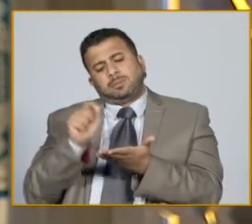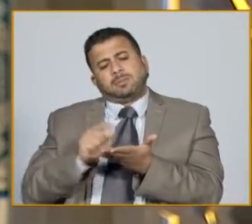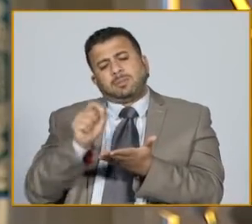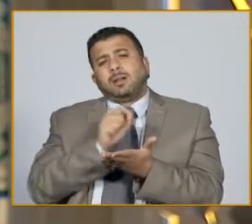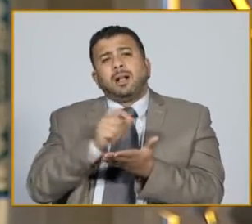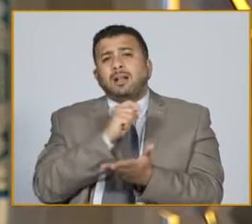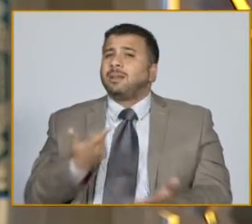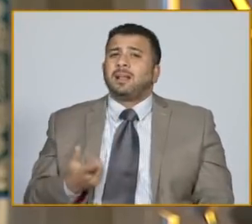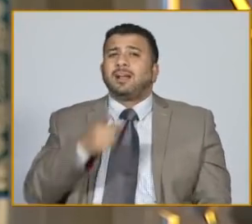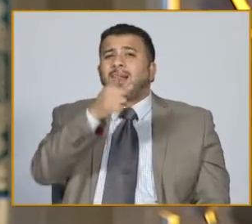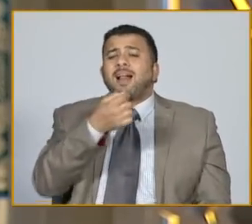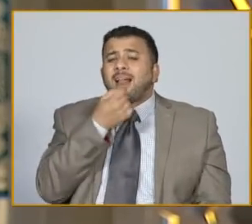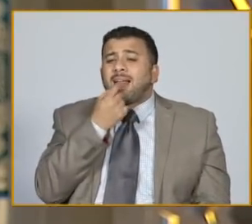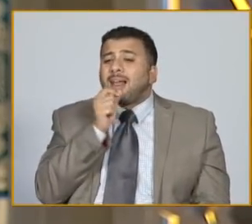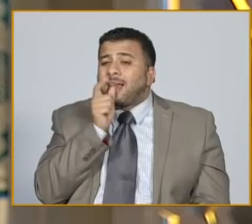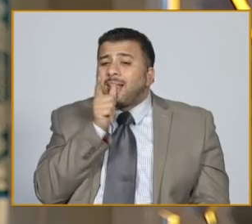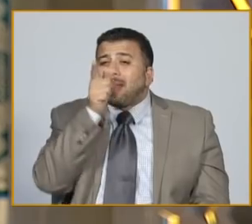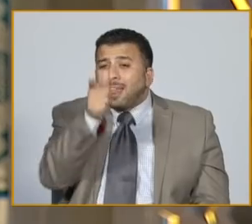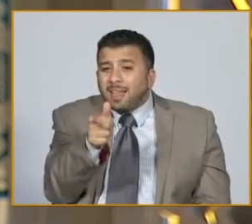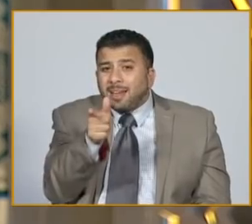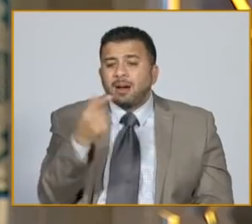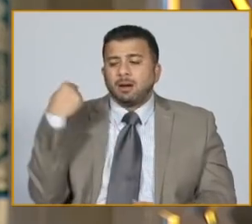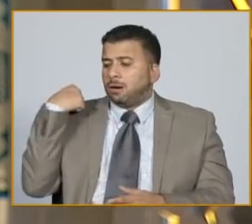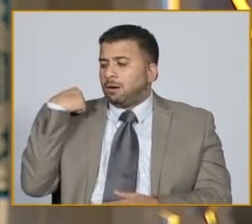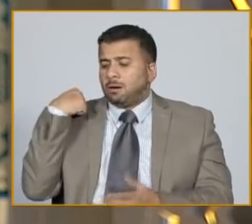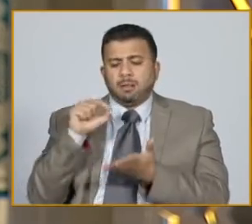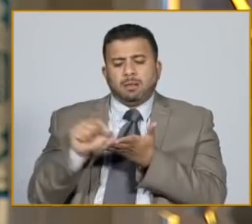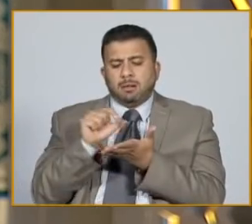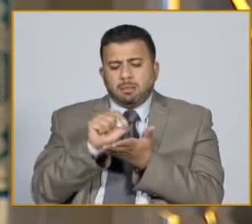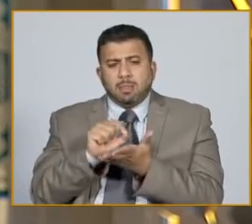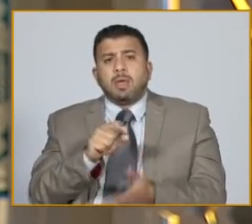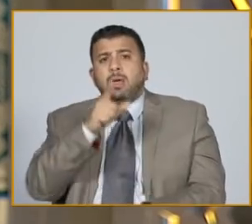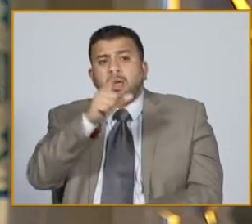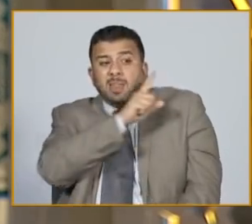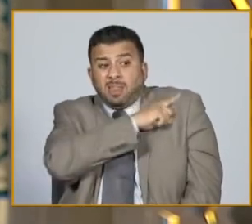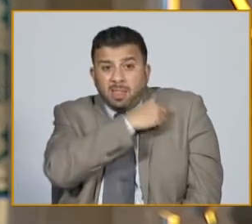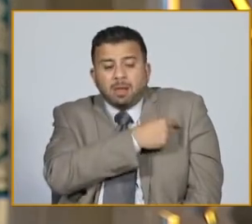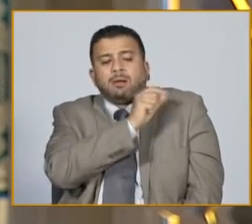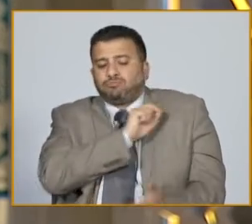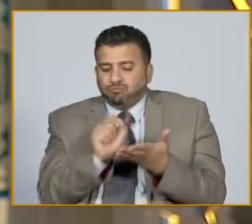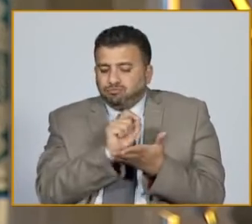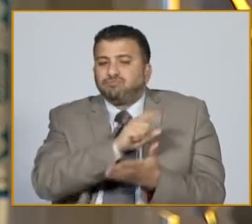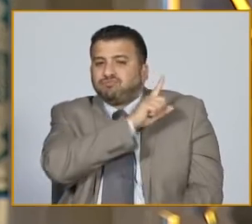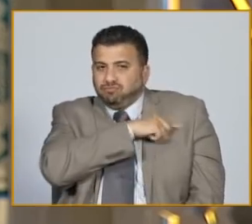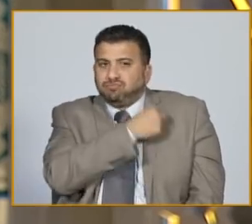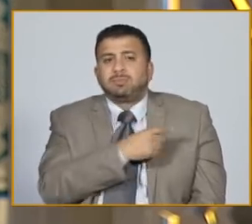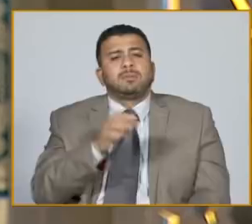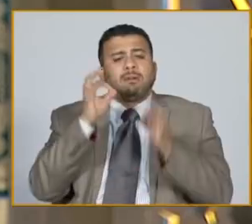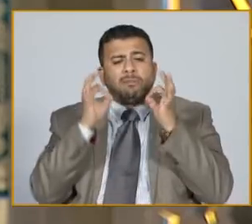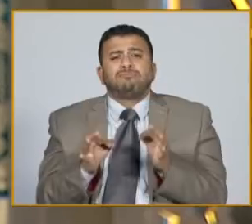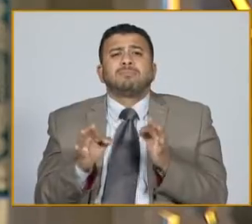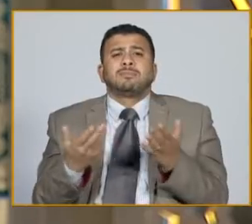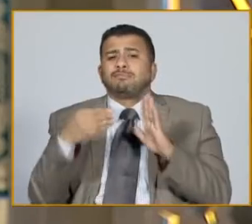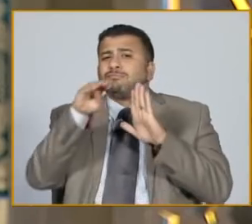لفظة تصدر من عذبة اللسان إلا وتسجل إما لك وإما عليك، إما لك وإما عليك. ولذلك ربنا جل